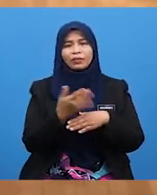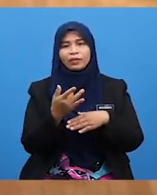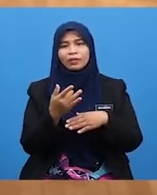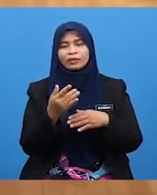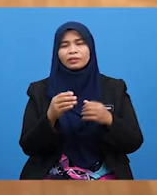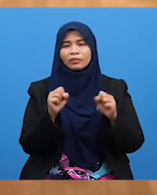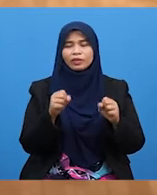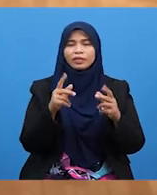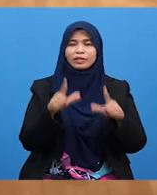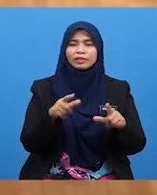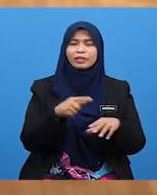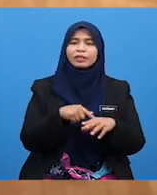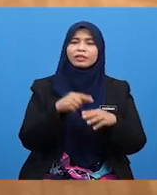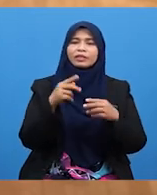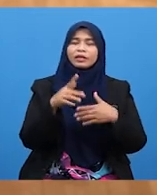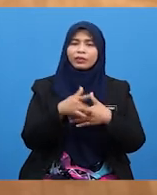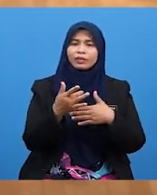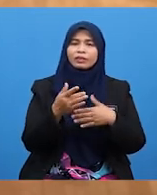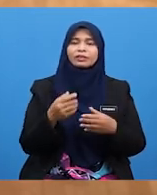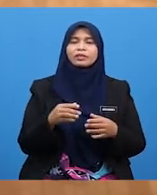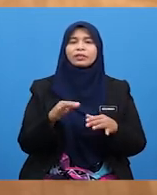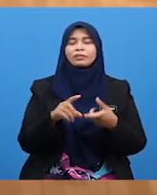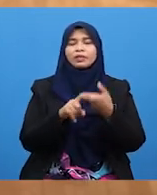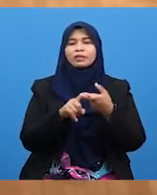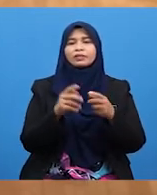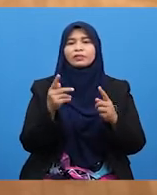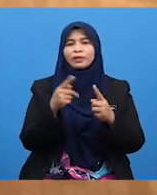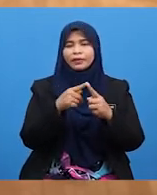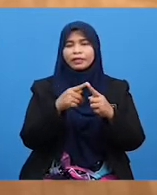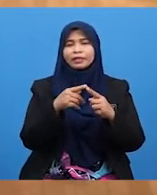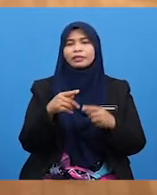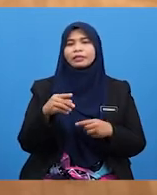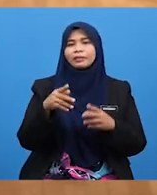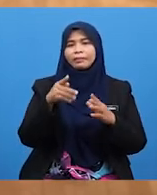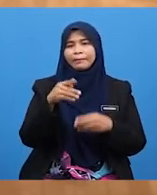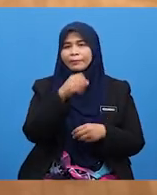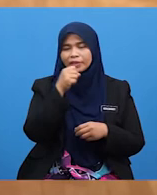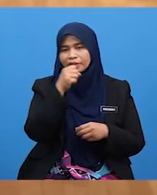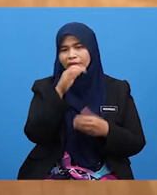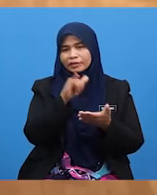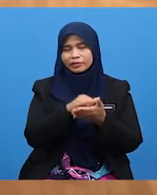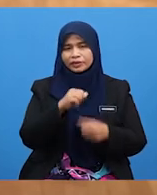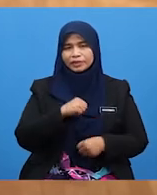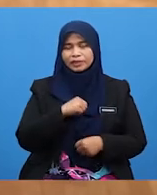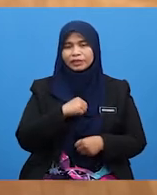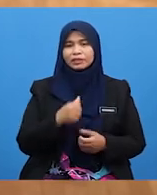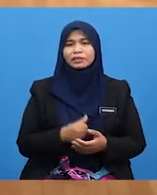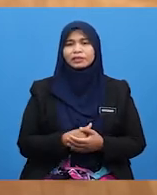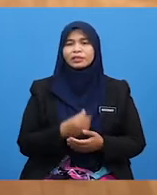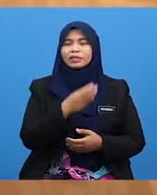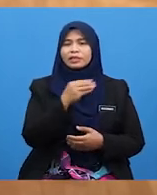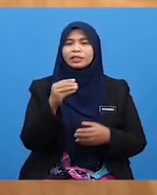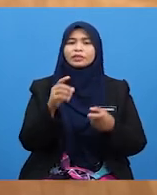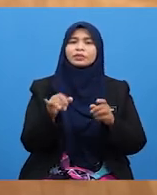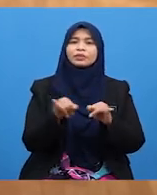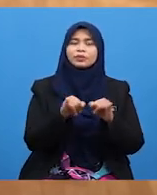frasa, kita juga boleh letak di akhir frasa. Itu bergantung kepada kreativiti penyanyi itu sendiri. Ia juga bergantung kepada melodi